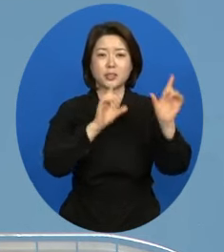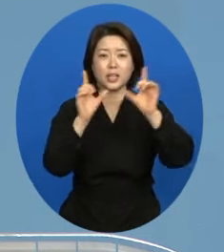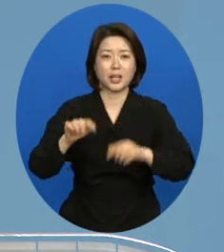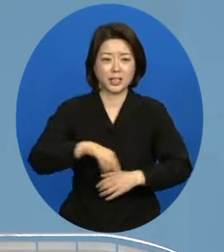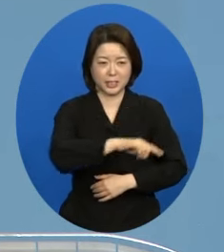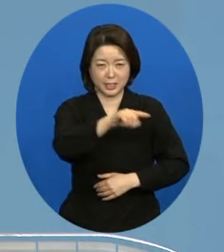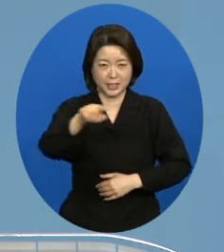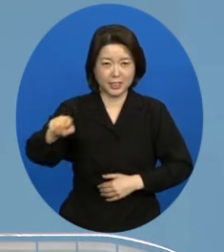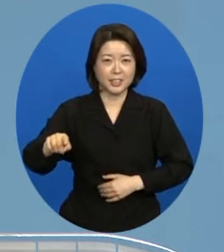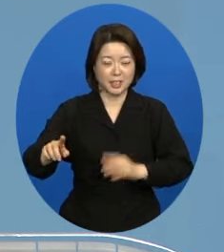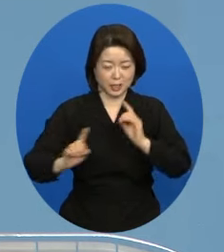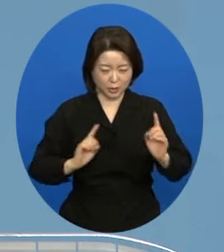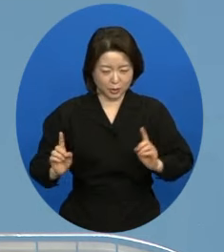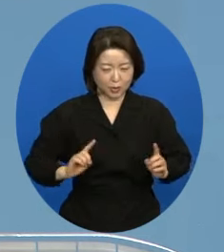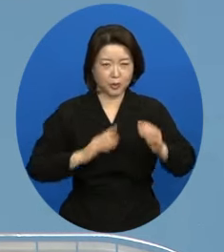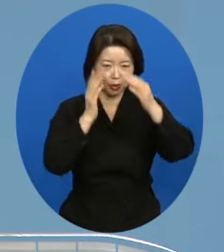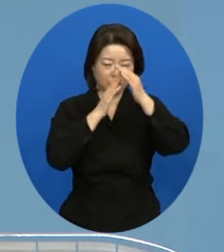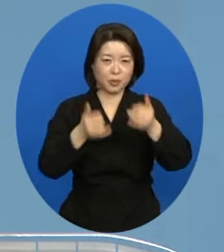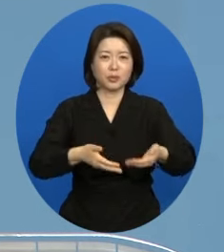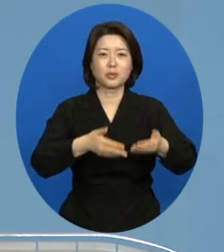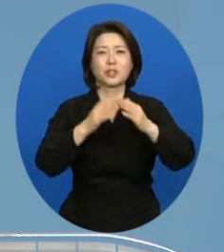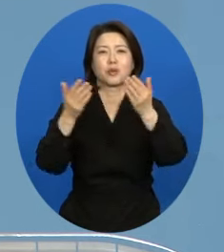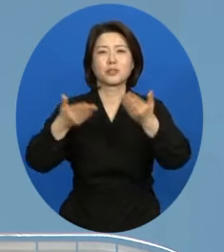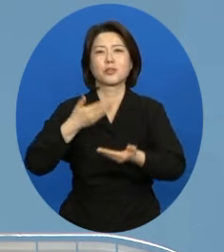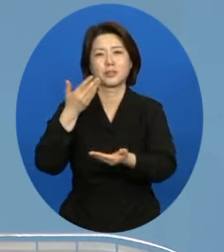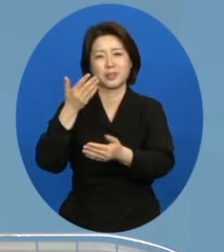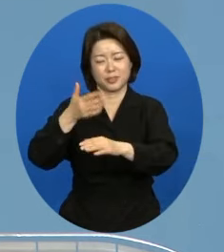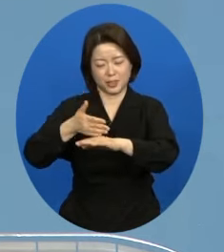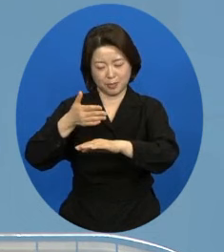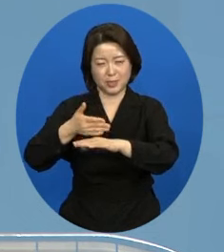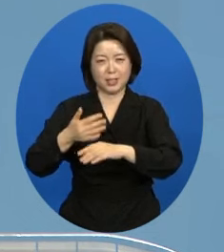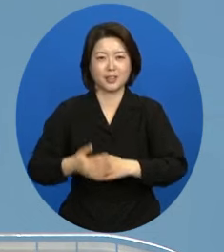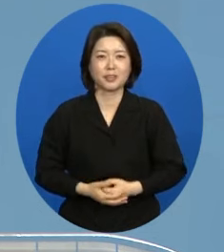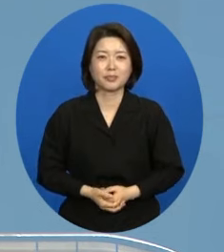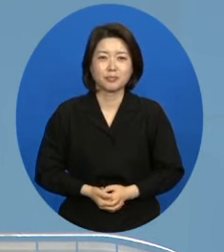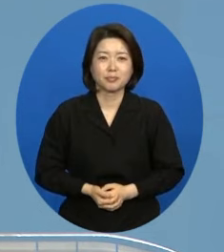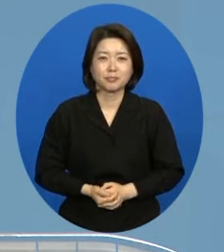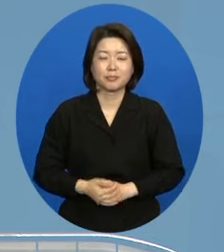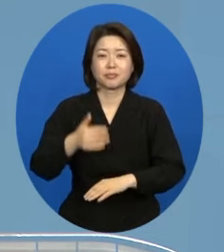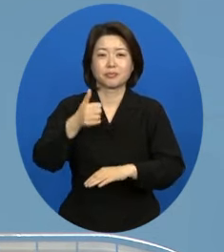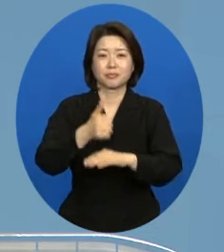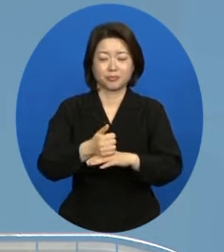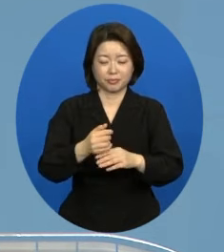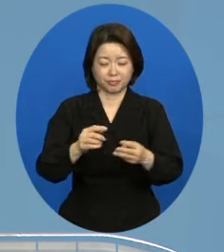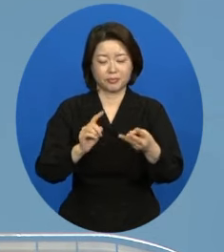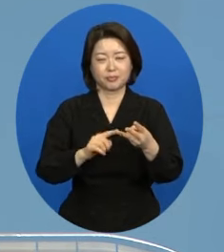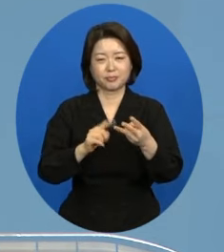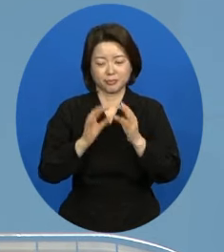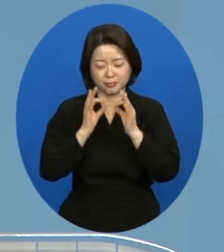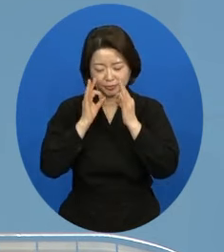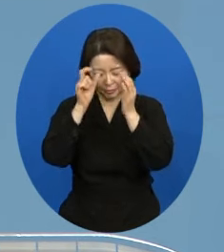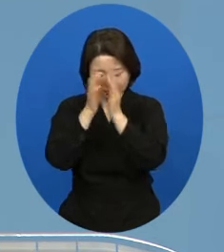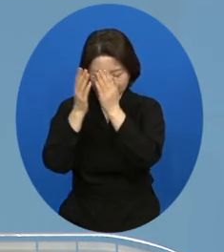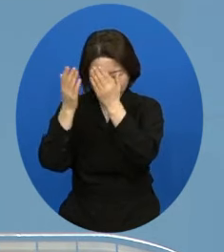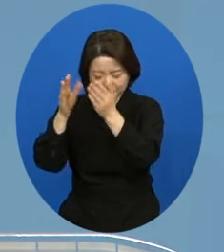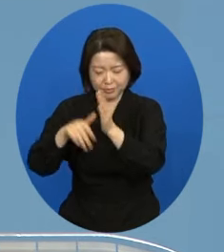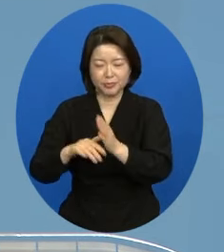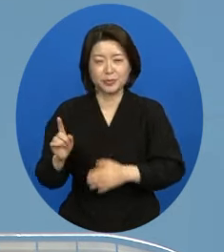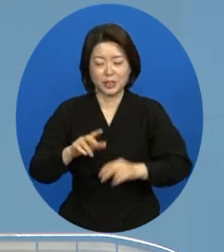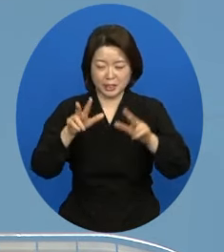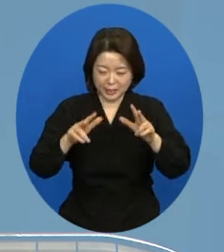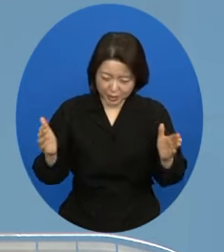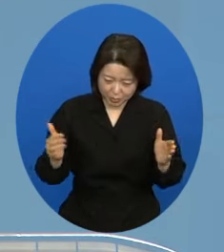성도들 서여 주셔서 너무나 감사합니다 마지막 간구할 때 지금까지도